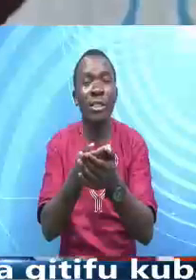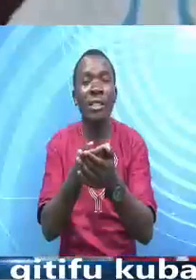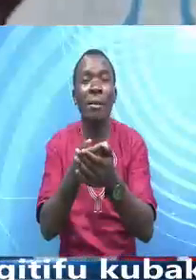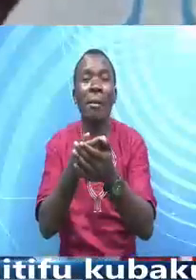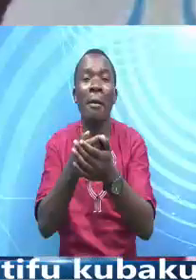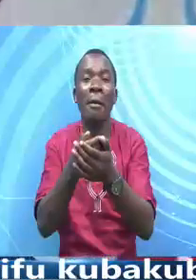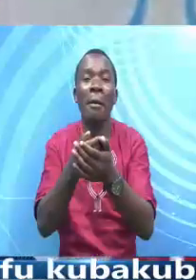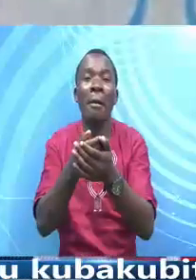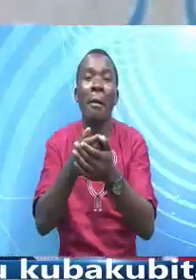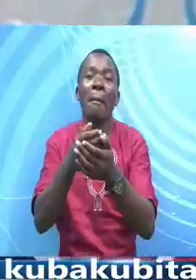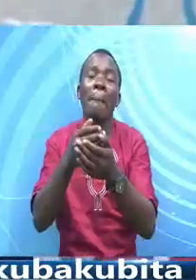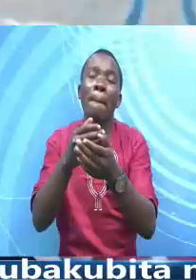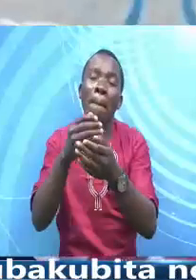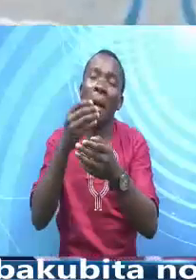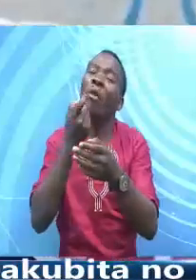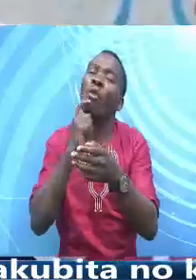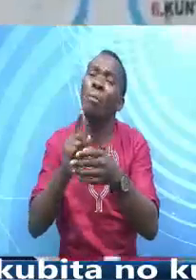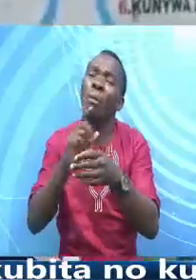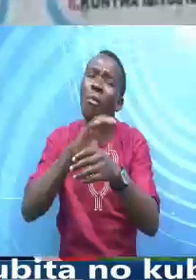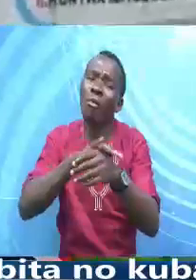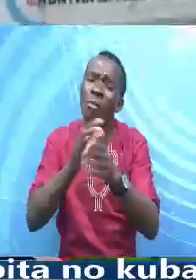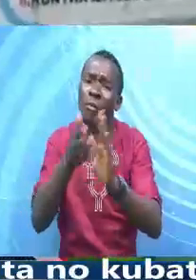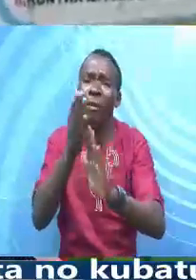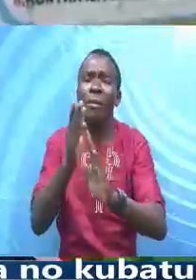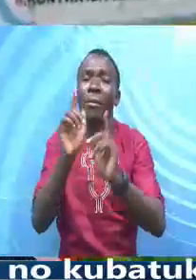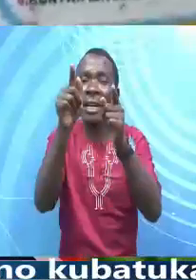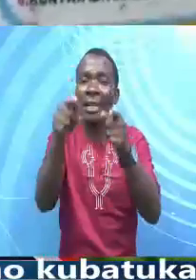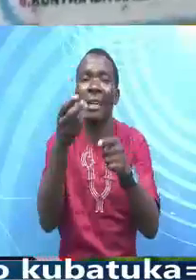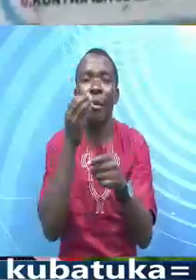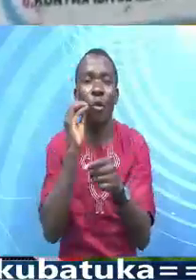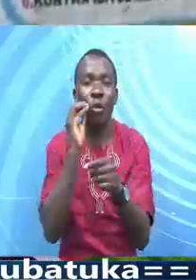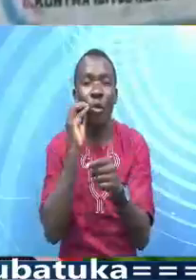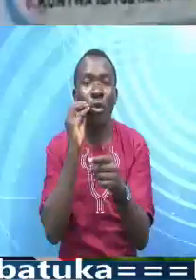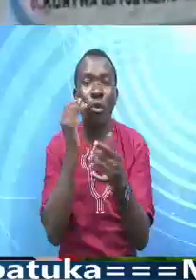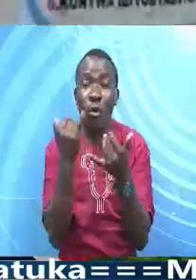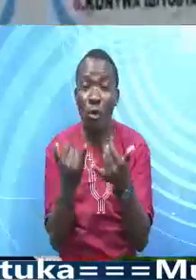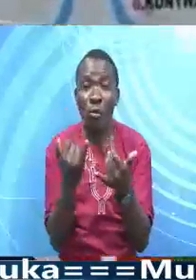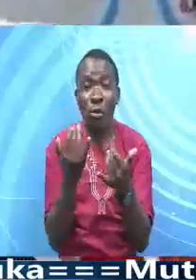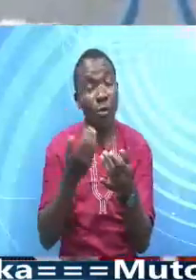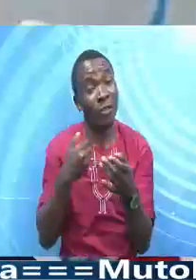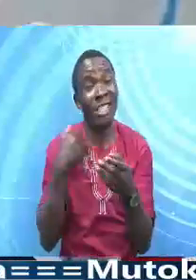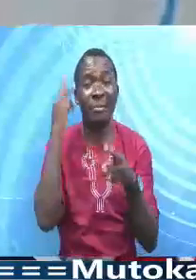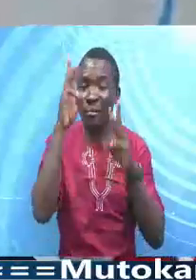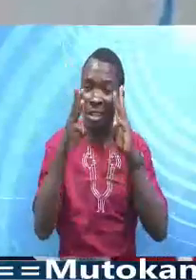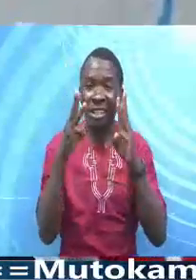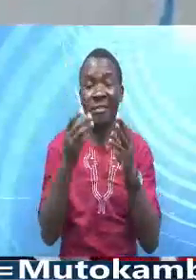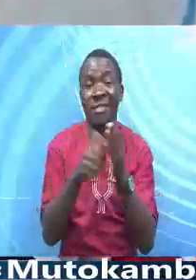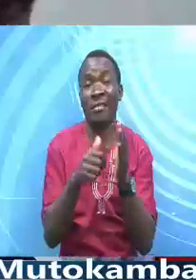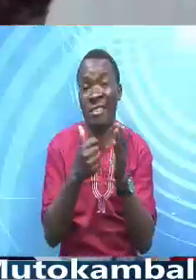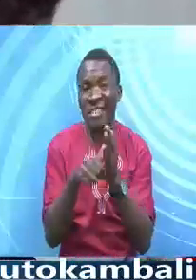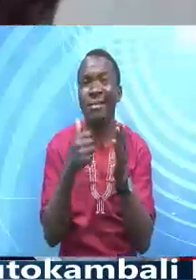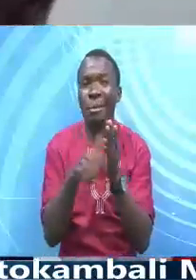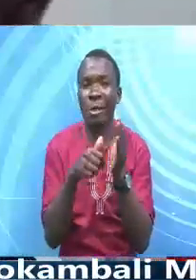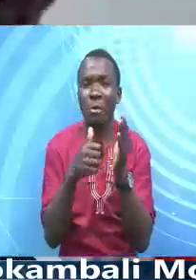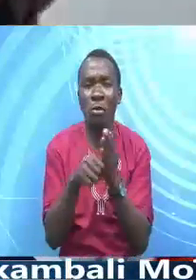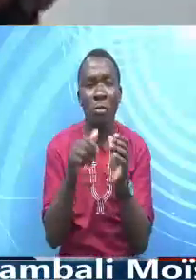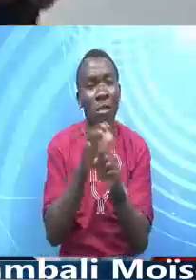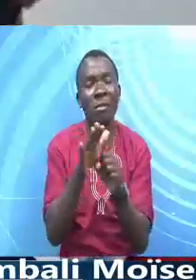kufuata ile sheria yenye wanatia. Lakini sasa kuna shida kidogo yenye inapasha kuwa. Shida gani hiyo? Shida yenye